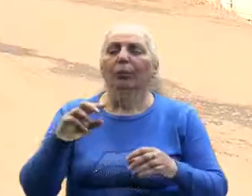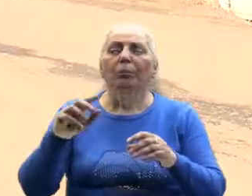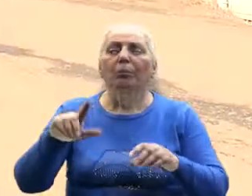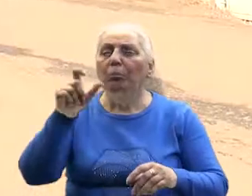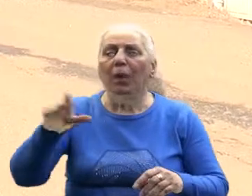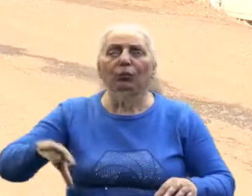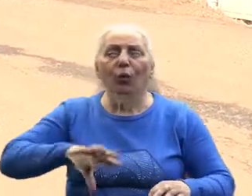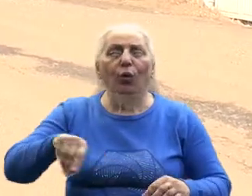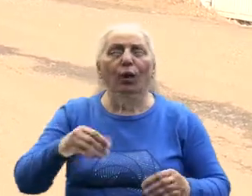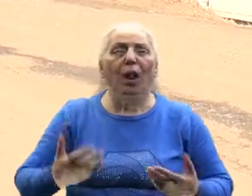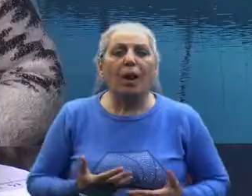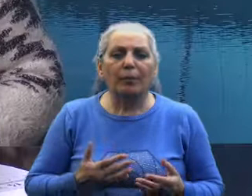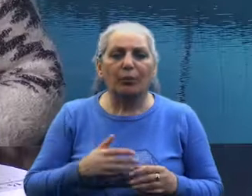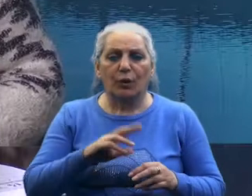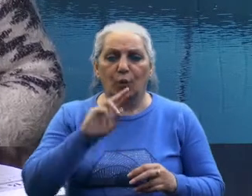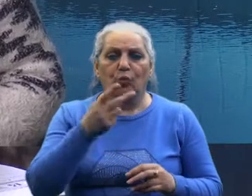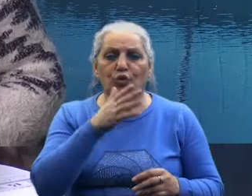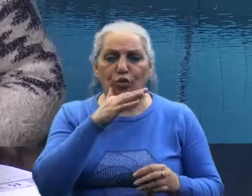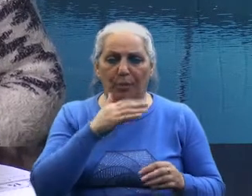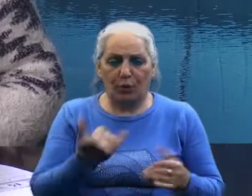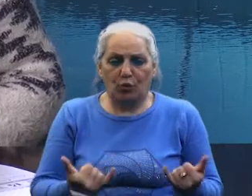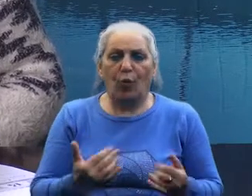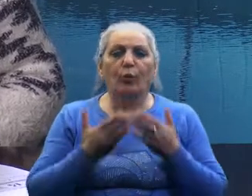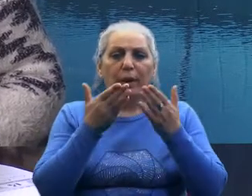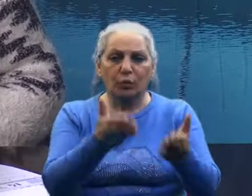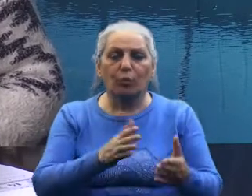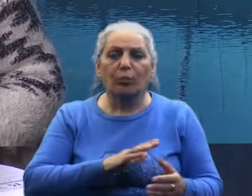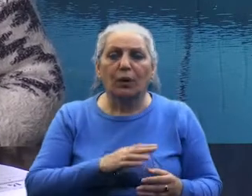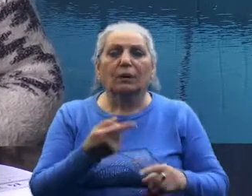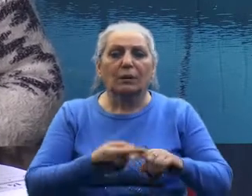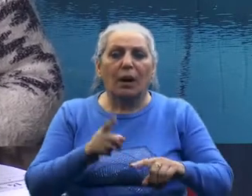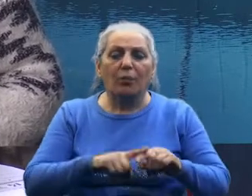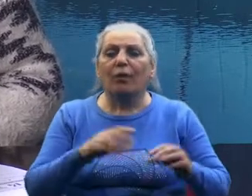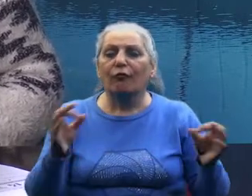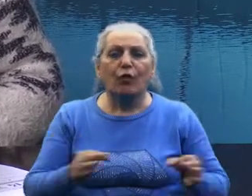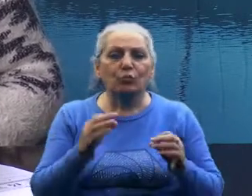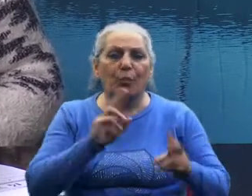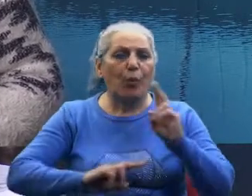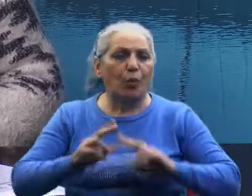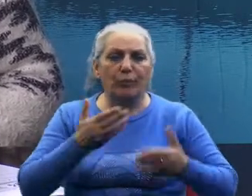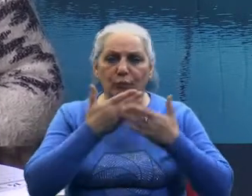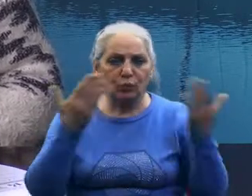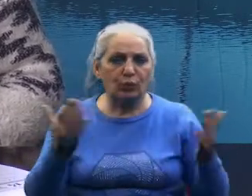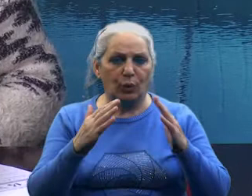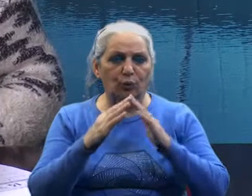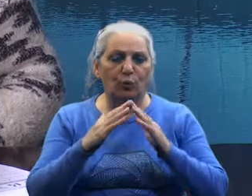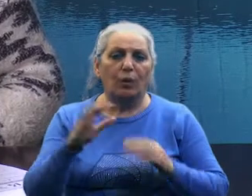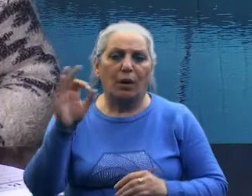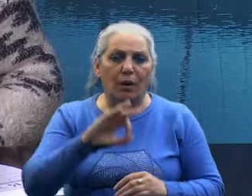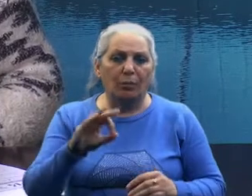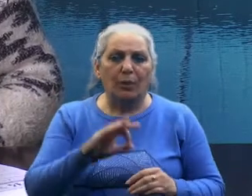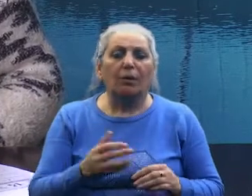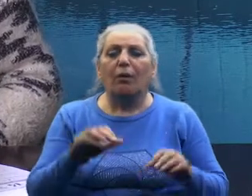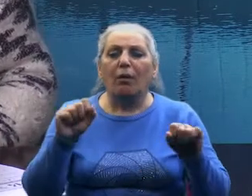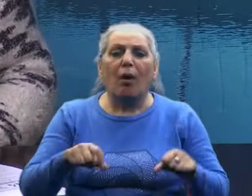ընթացքում նոր են դիմել իրեն այդ հարցով։ Դե դրա համար մինչև հիմա ոչ մի բողոքող չի եղել տներից, դե կարող է էլի ապրին